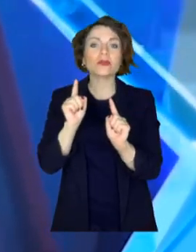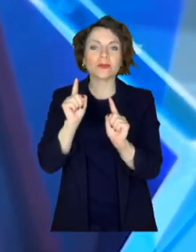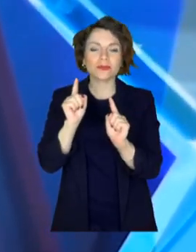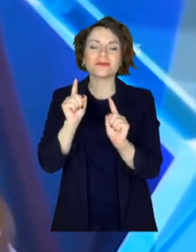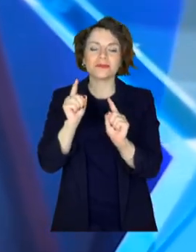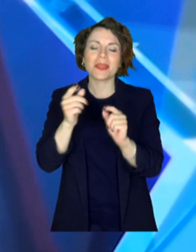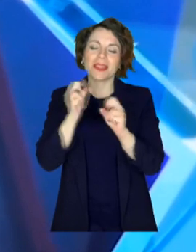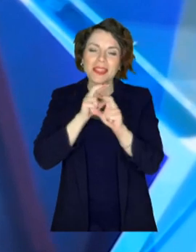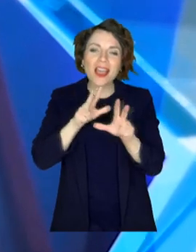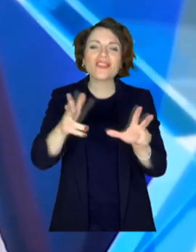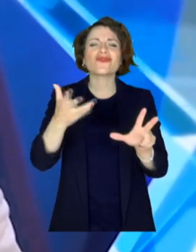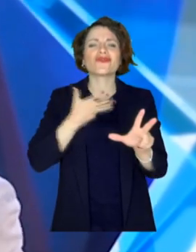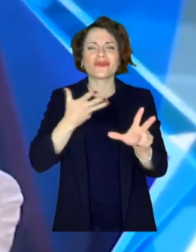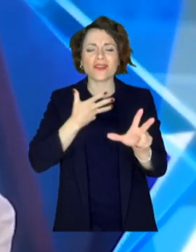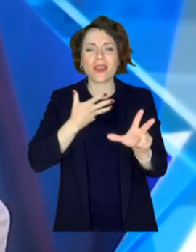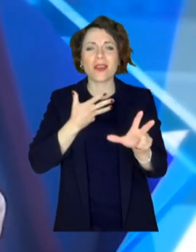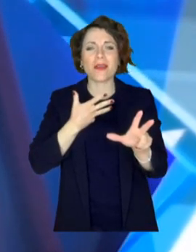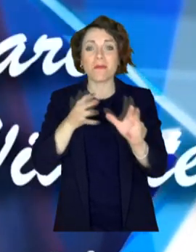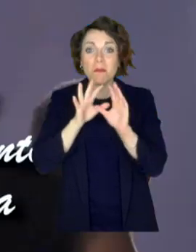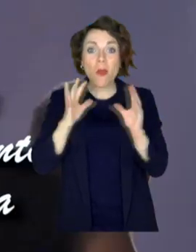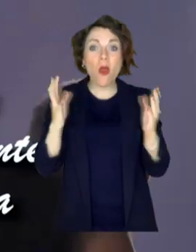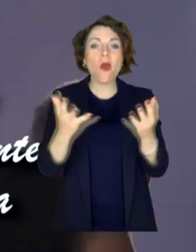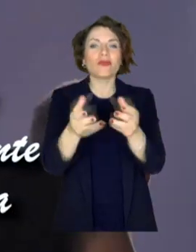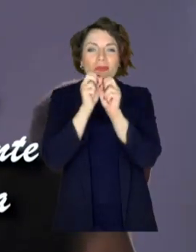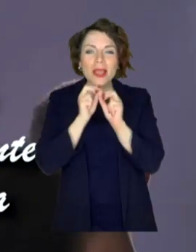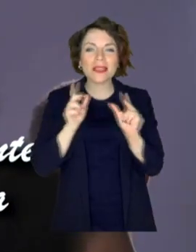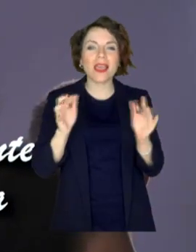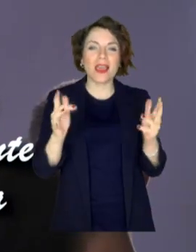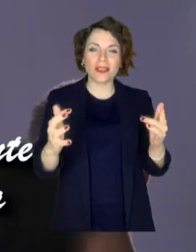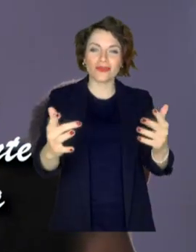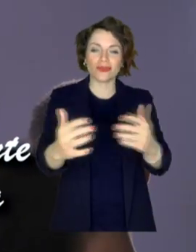sentito. Un messaggio per tutto il mondo.